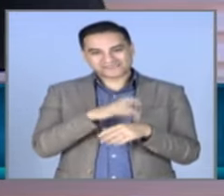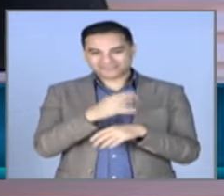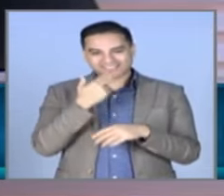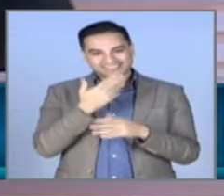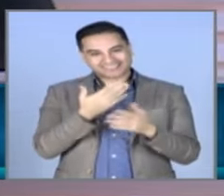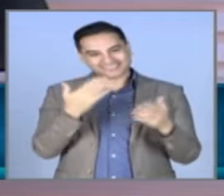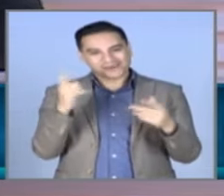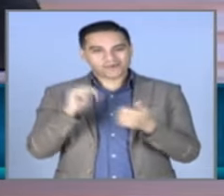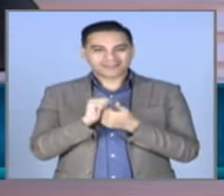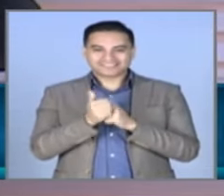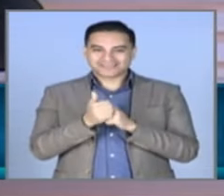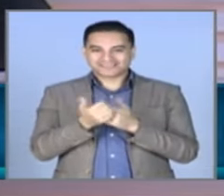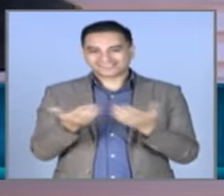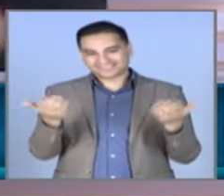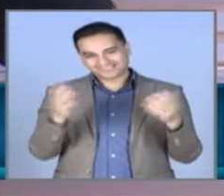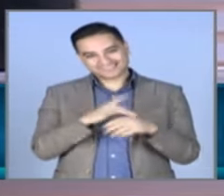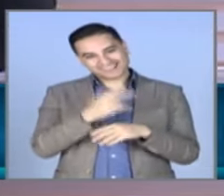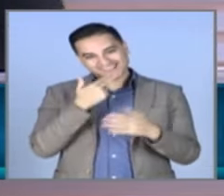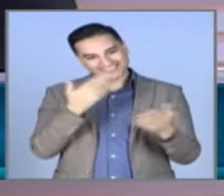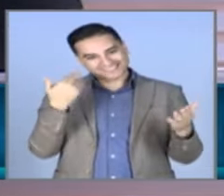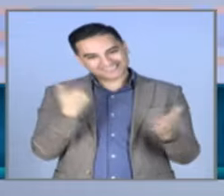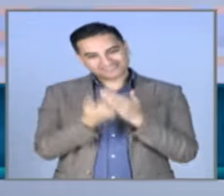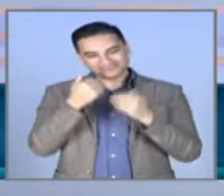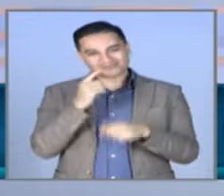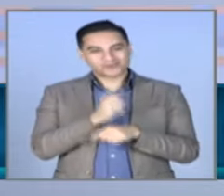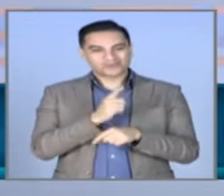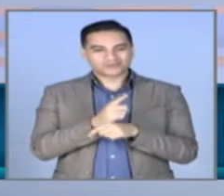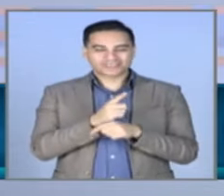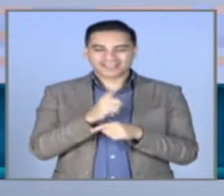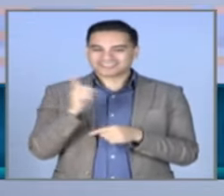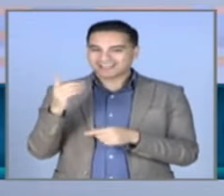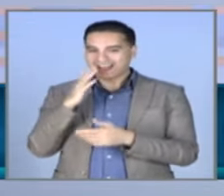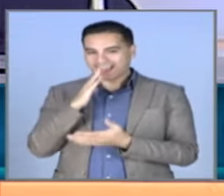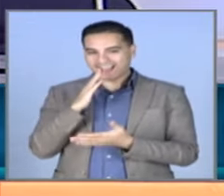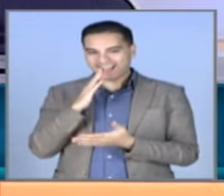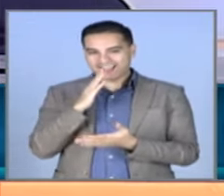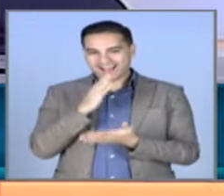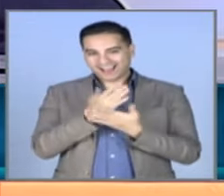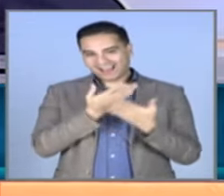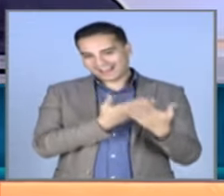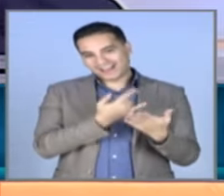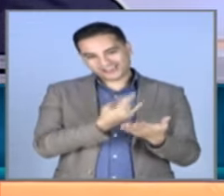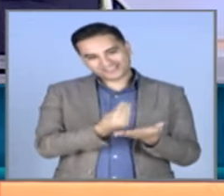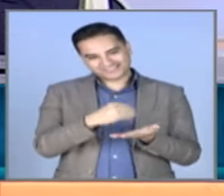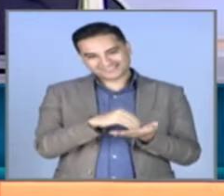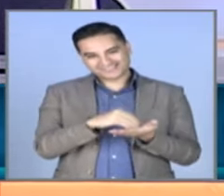هو بس سبقك شويه. معلش هارد لك. الاستاذ ياسر يستحق ال 10 نقط، هو اللي جاوب الاول